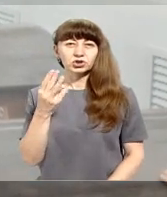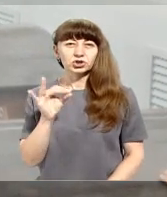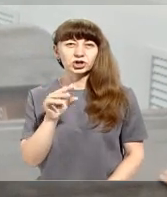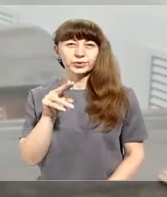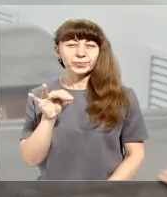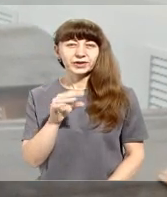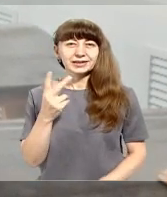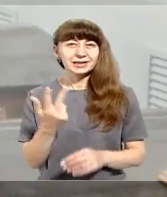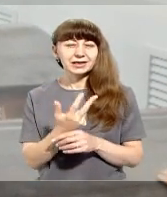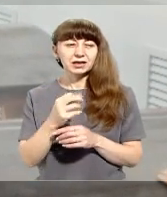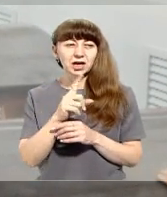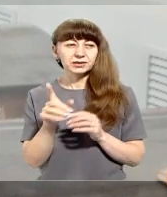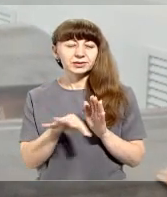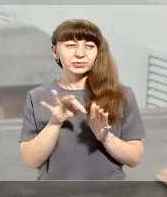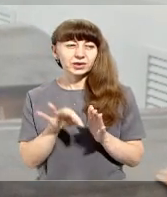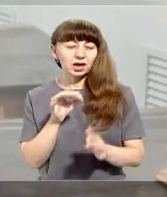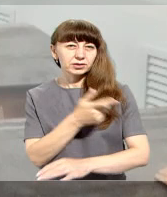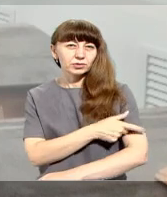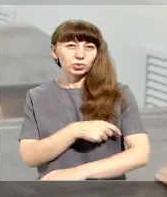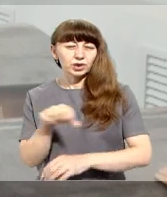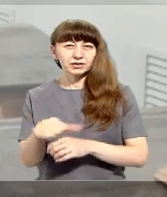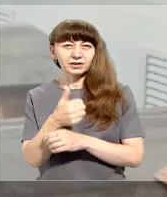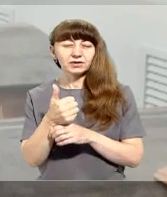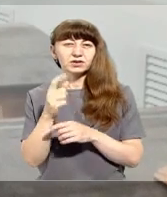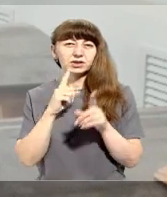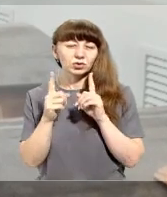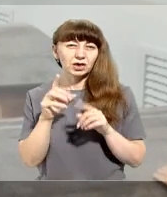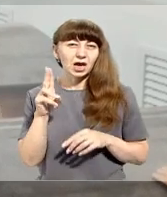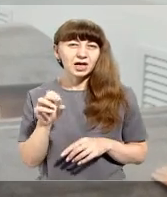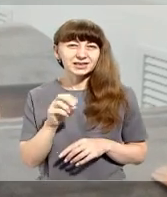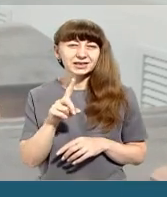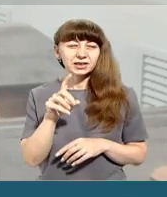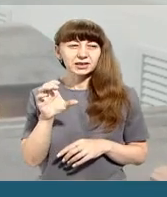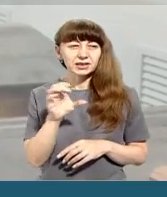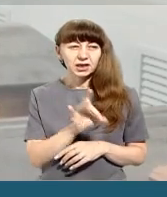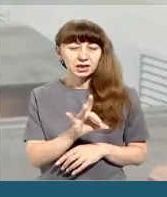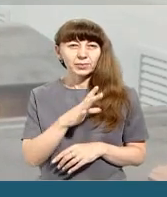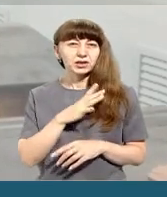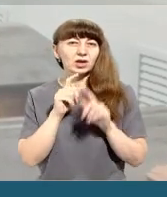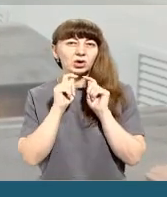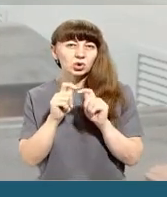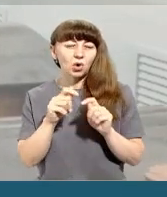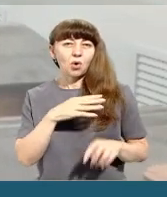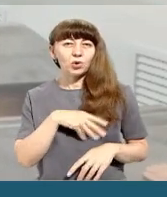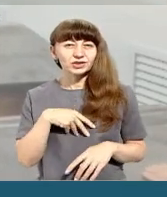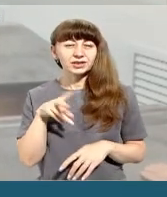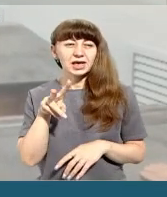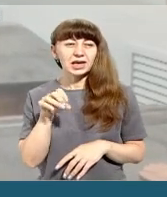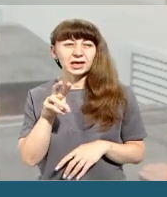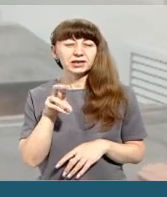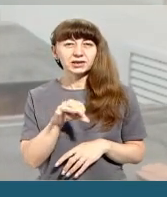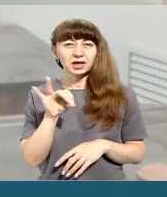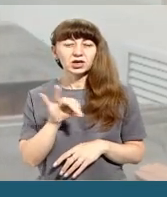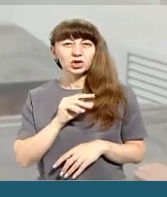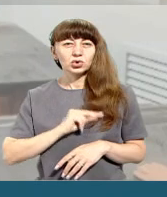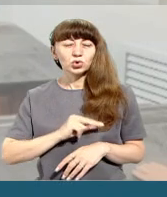біз өткенімізді тану арқылы, өткенімізді ұлықтау арқылы, оны ұрпаққа жеткізу арқылы біз ұлт